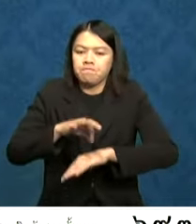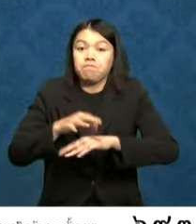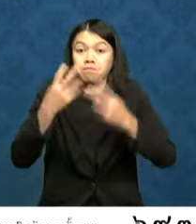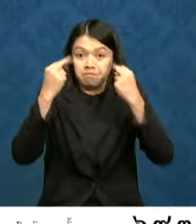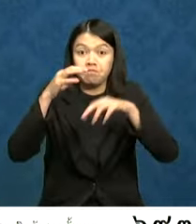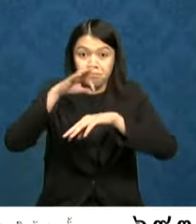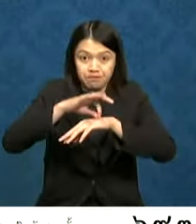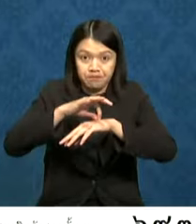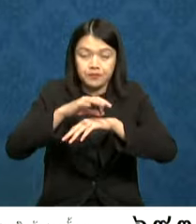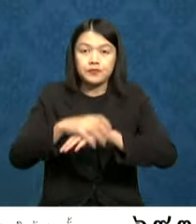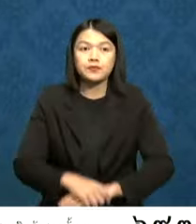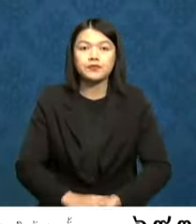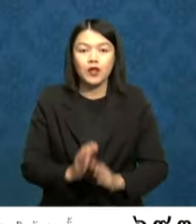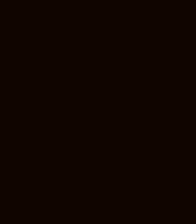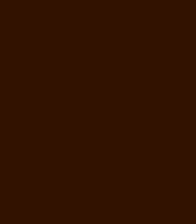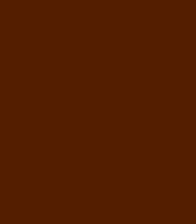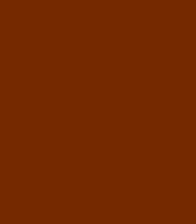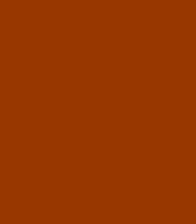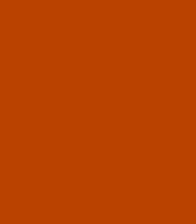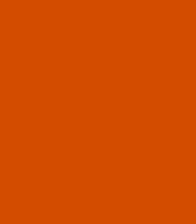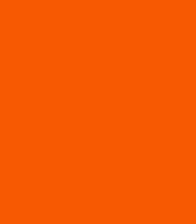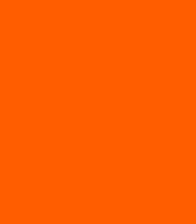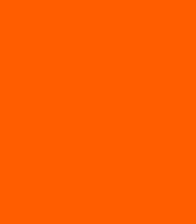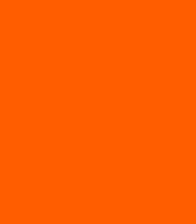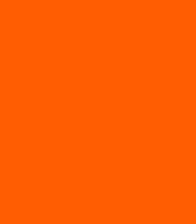ตำแหน่งเป็นนายกรัฐมนตรีครับขอบคุณครับ